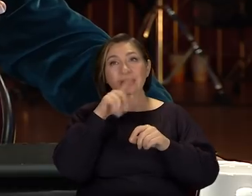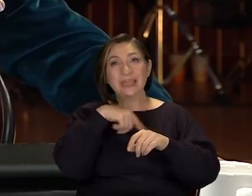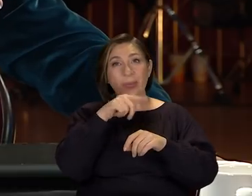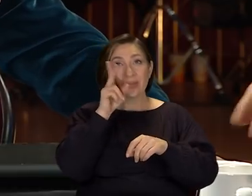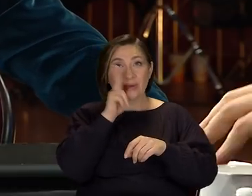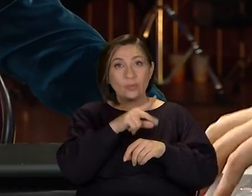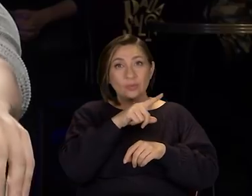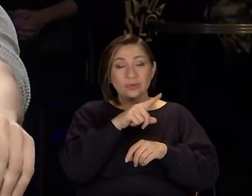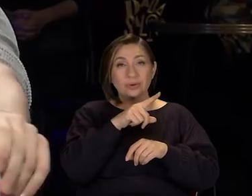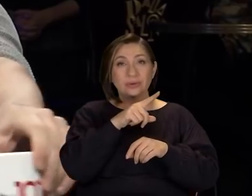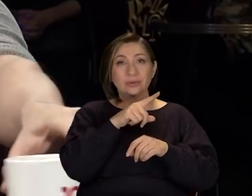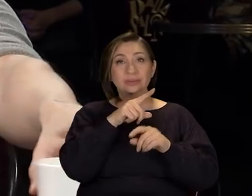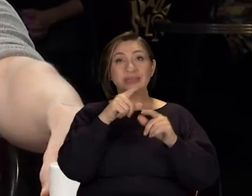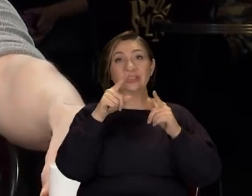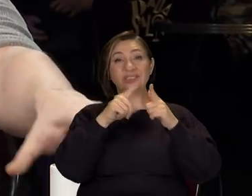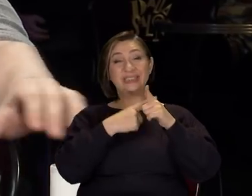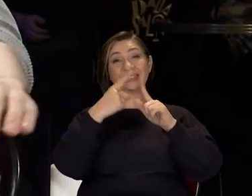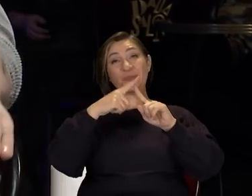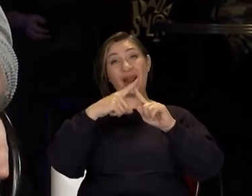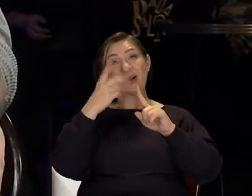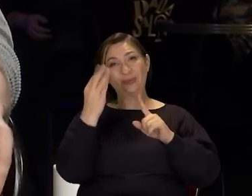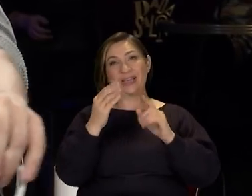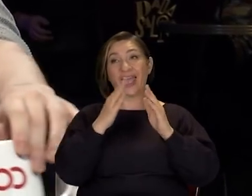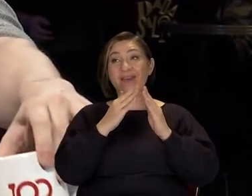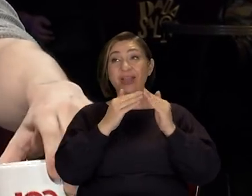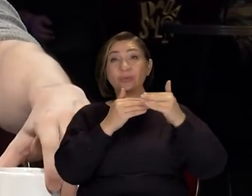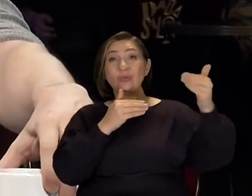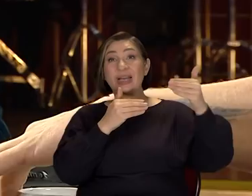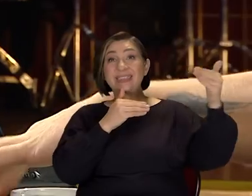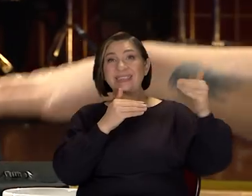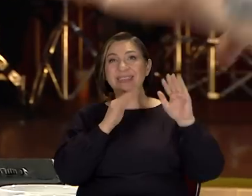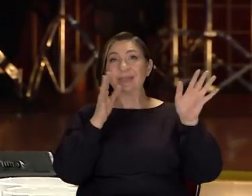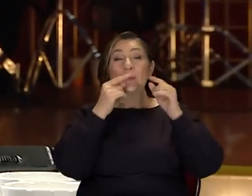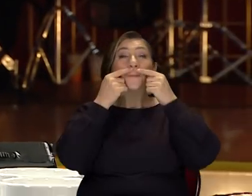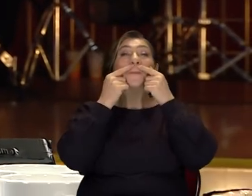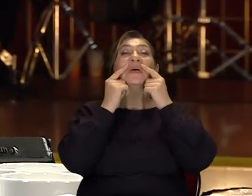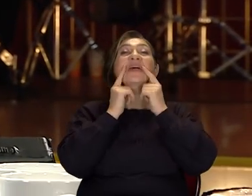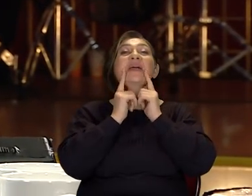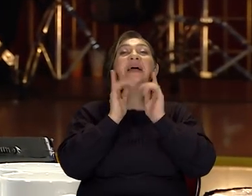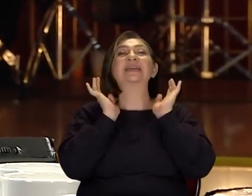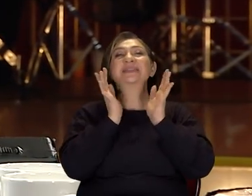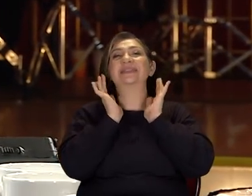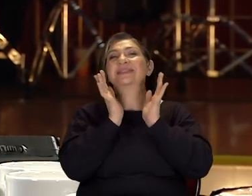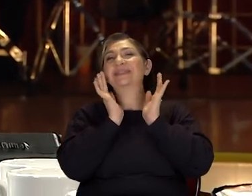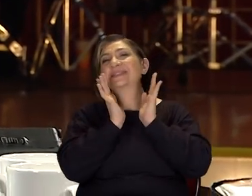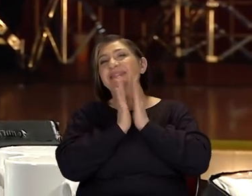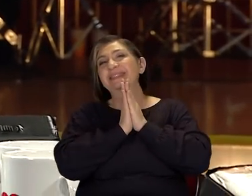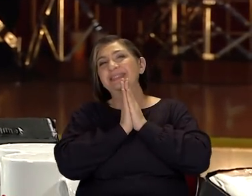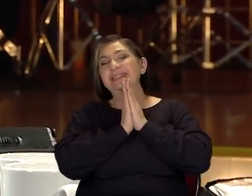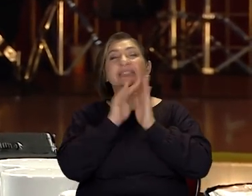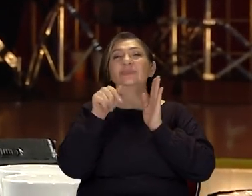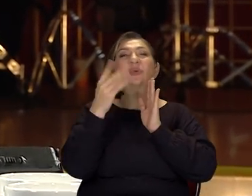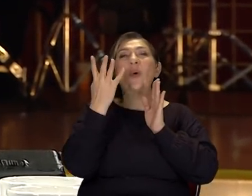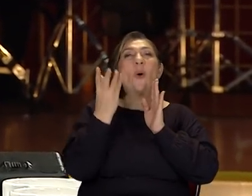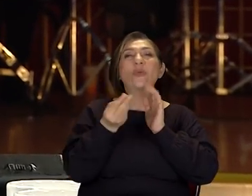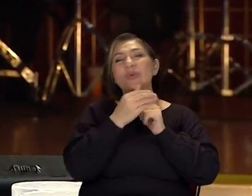Justin Bieber'ın? O Justin Timberlake olmuş. Evet, evlerden uzak. Evlerde bıyıklı. Bıyık. Ay, şimdi ne